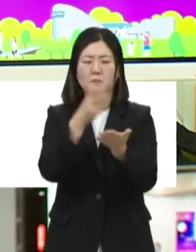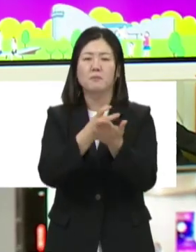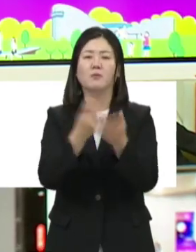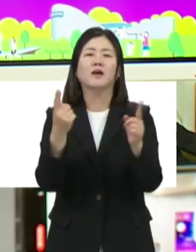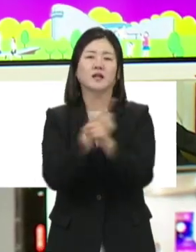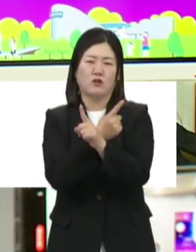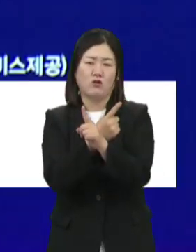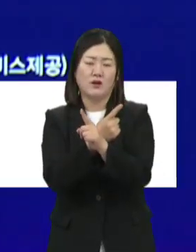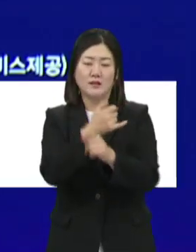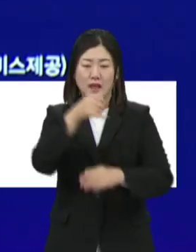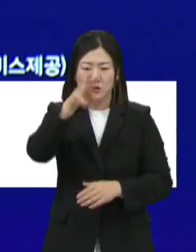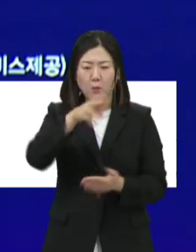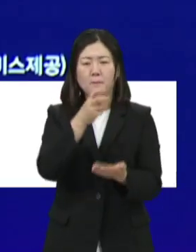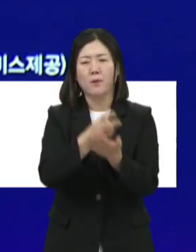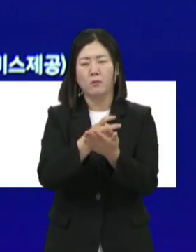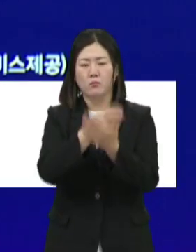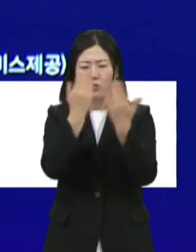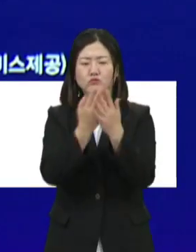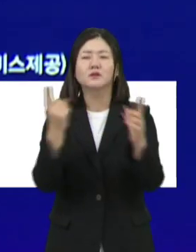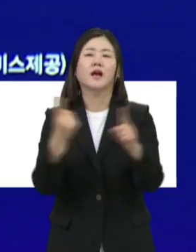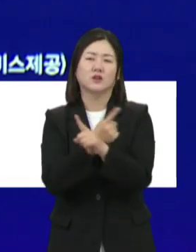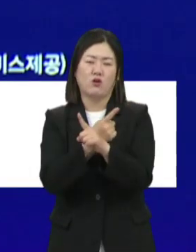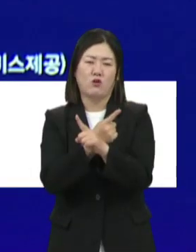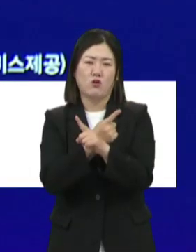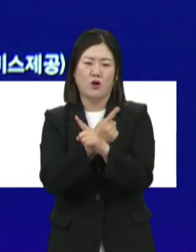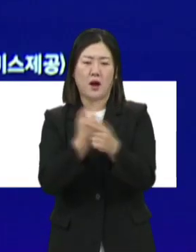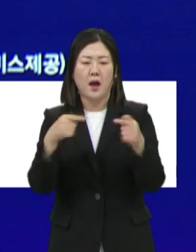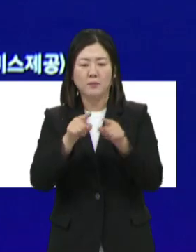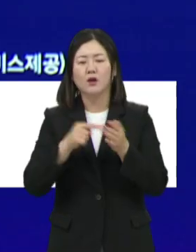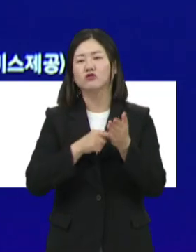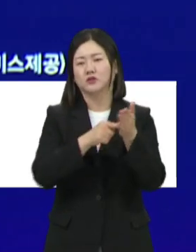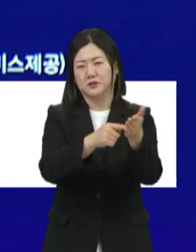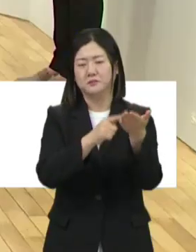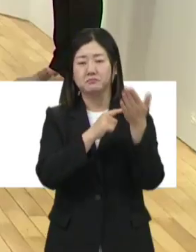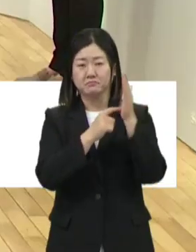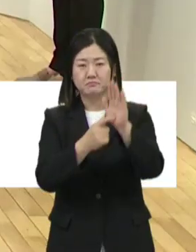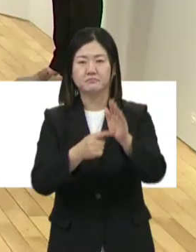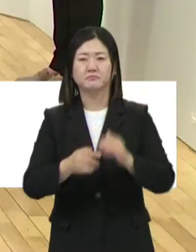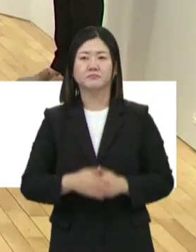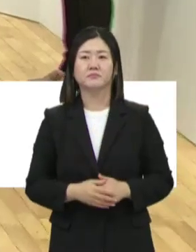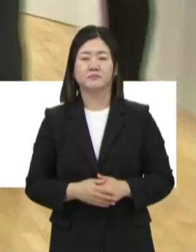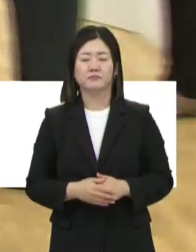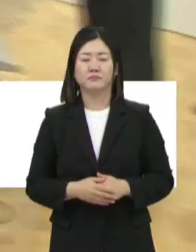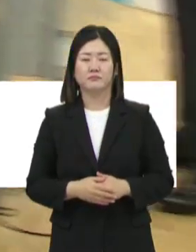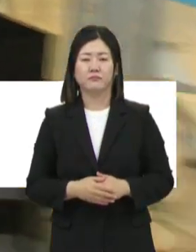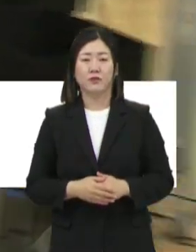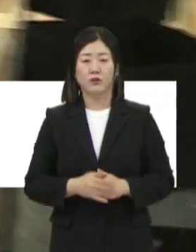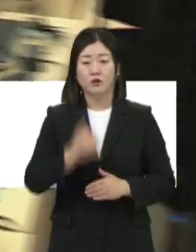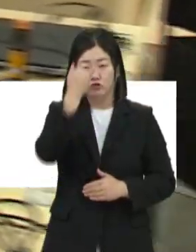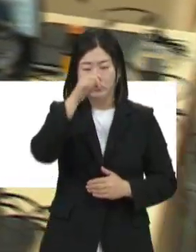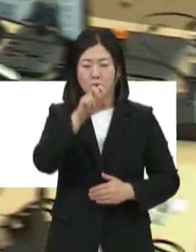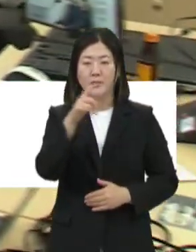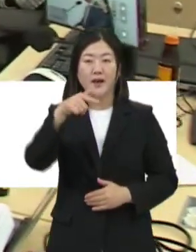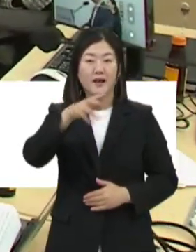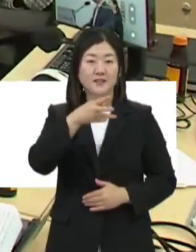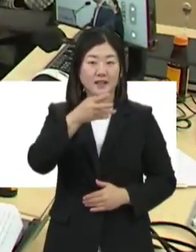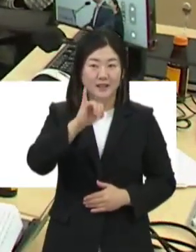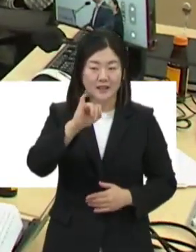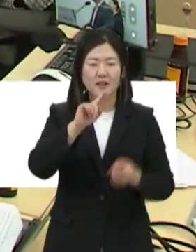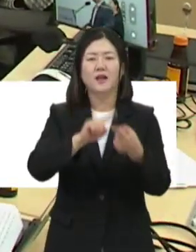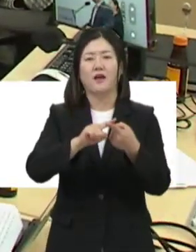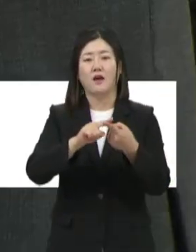계정과 세종시법 전부 개정안을 투트랙으로 추진하겠다고 말했습니다 또한 충청 메가시티와